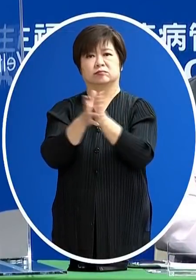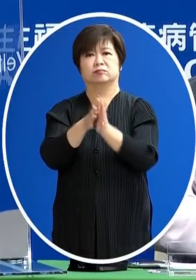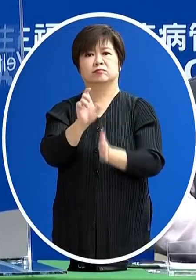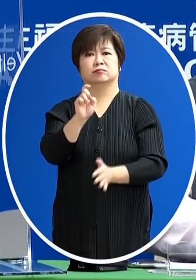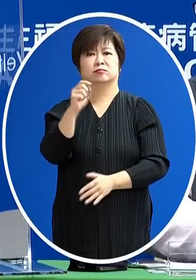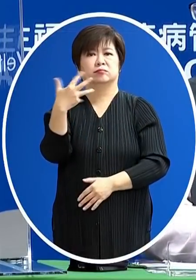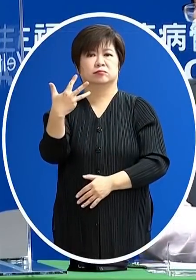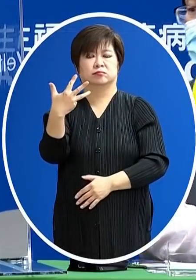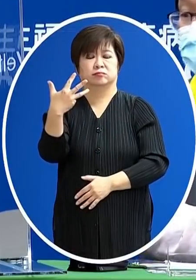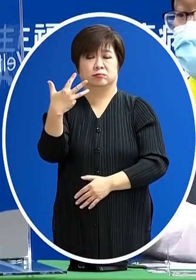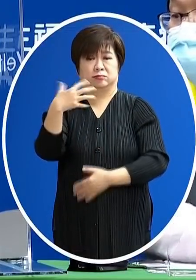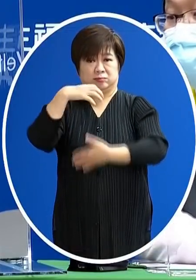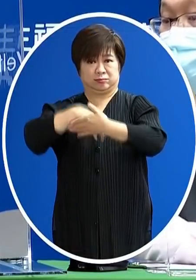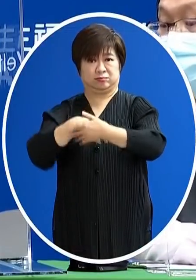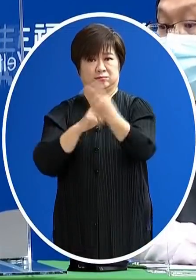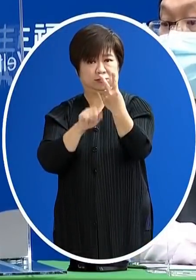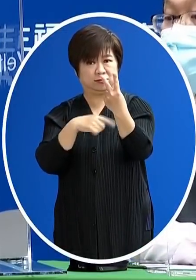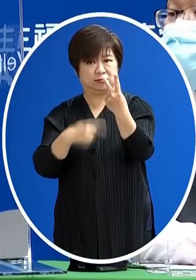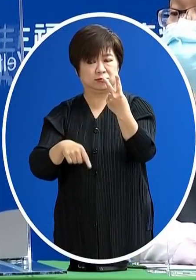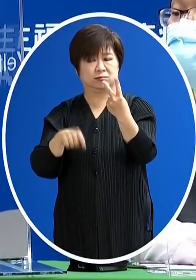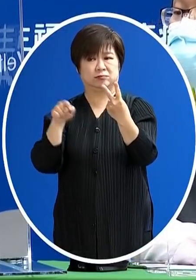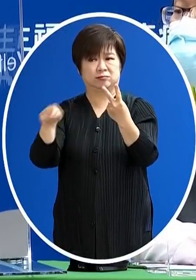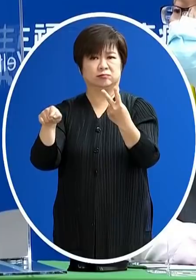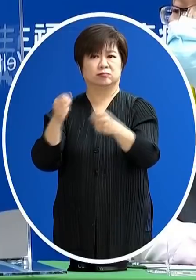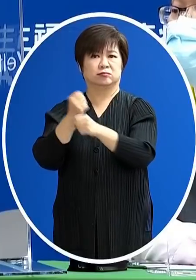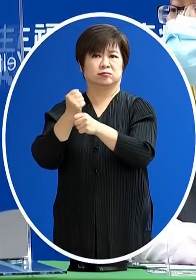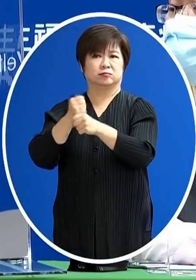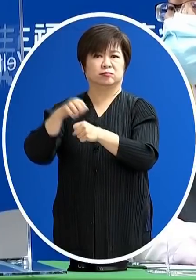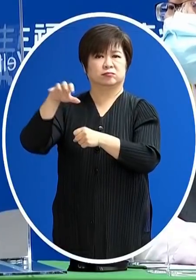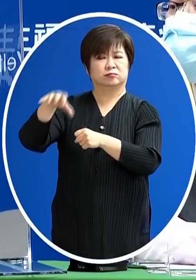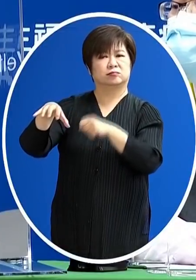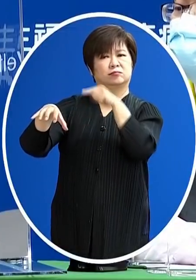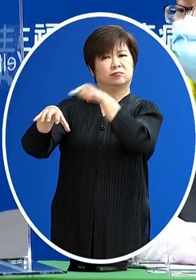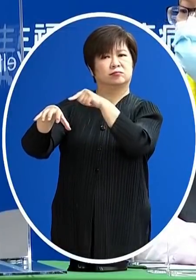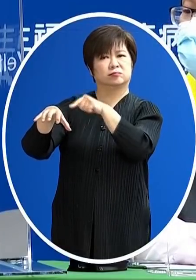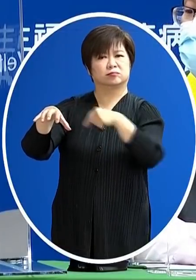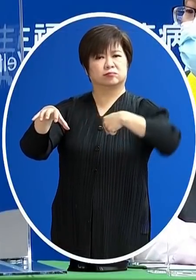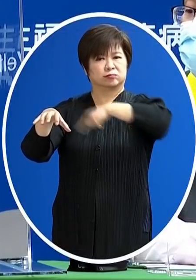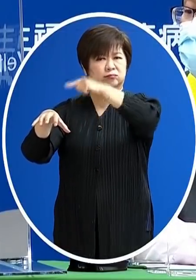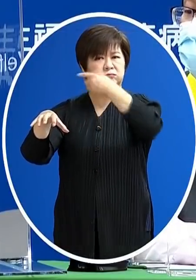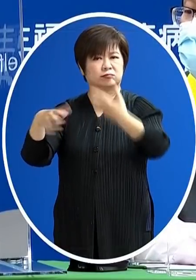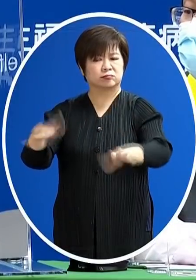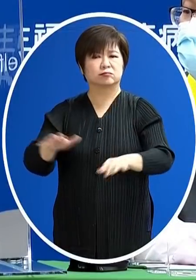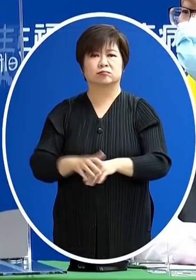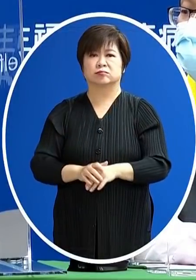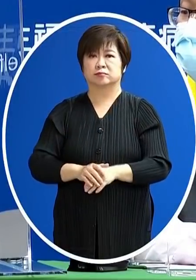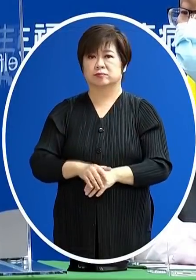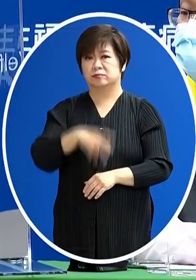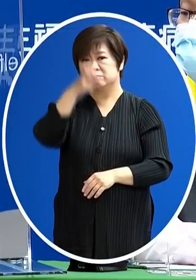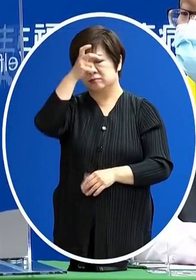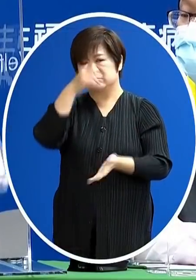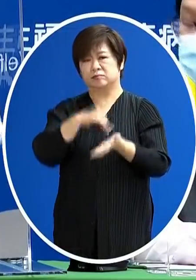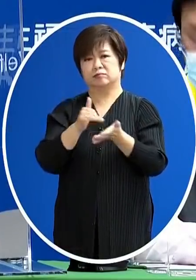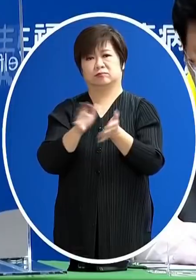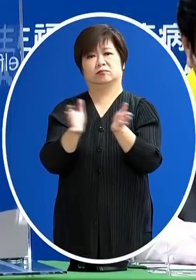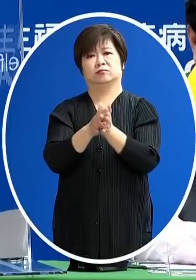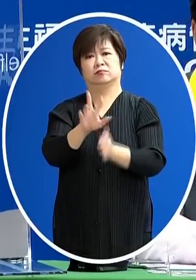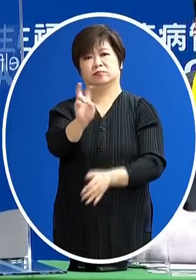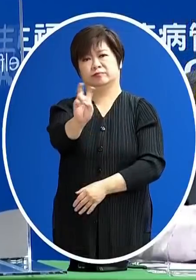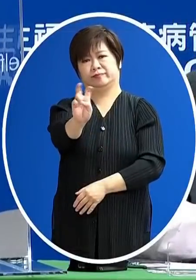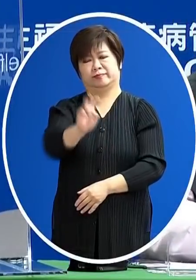有2位是列在我们的场所里面的，所以警察相关的人员到现在是有20例。